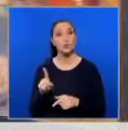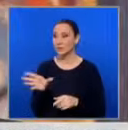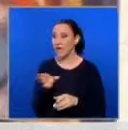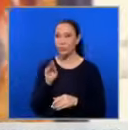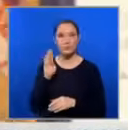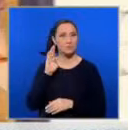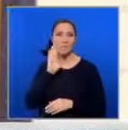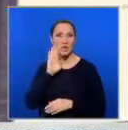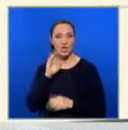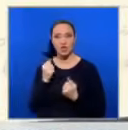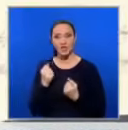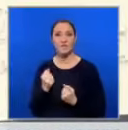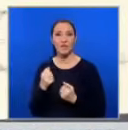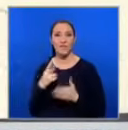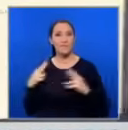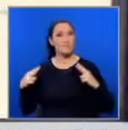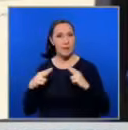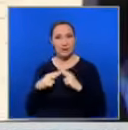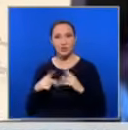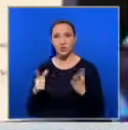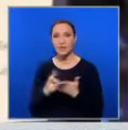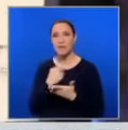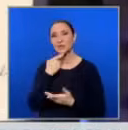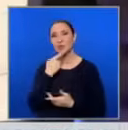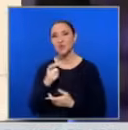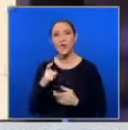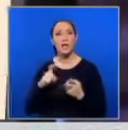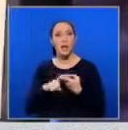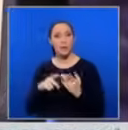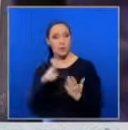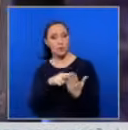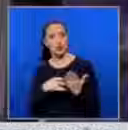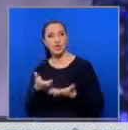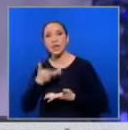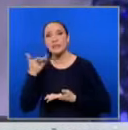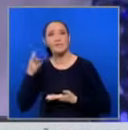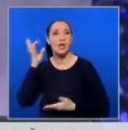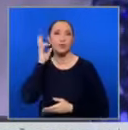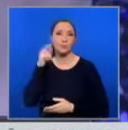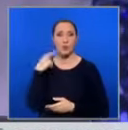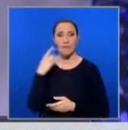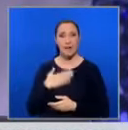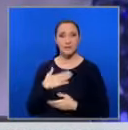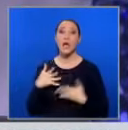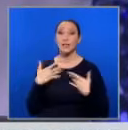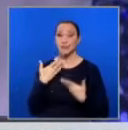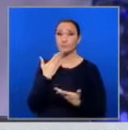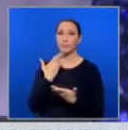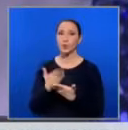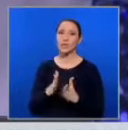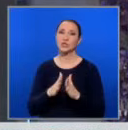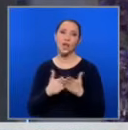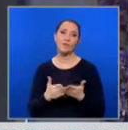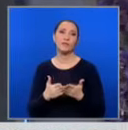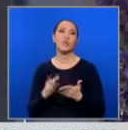живеят в изгнание в Париж. 17-годишната Кияна прочете изявление от името на майка си. Искам да благодаря на